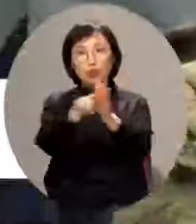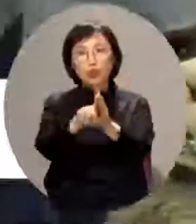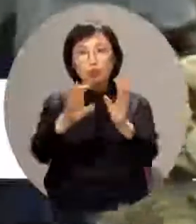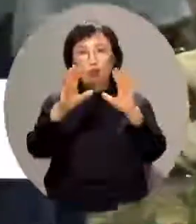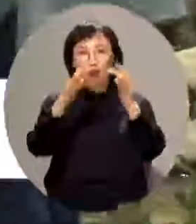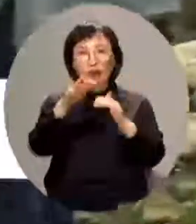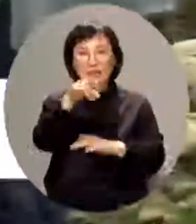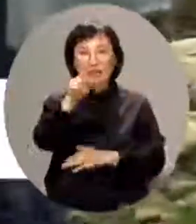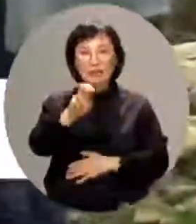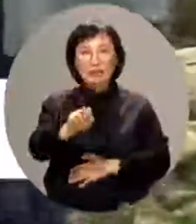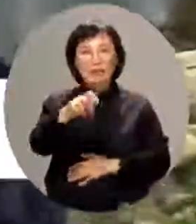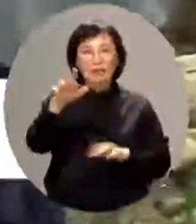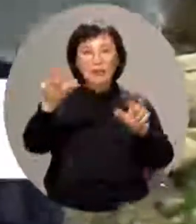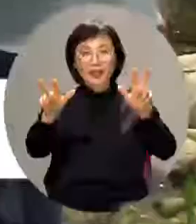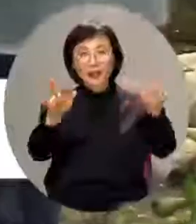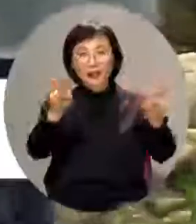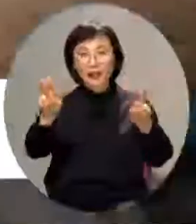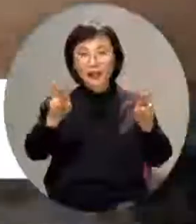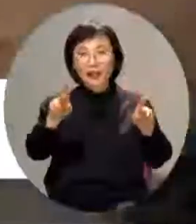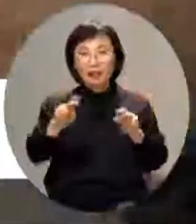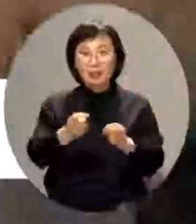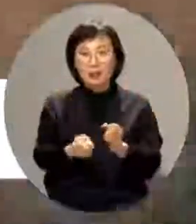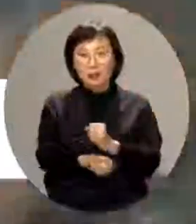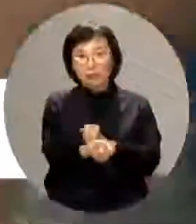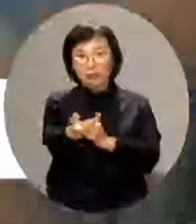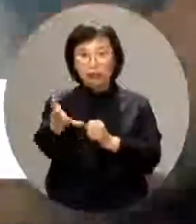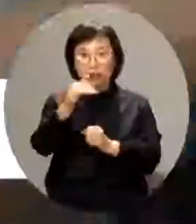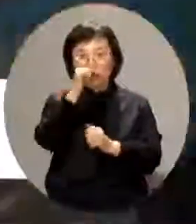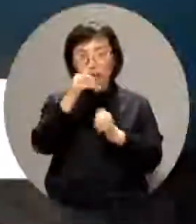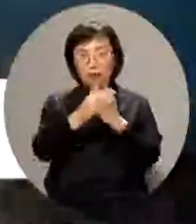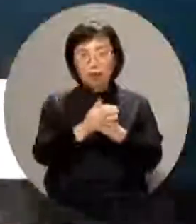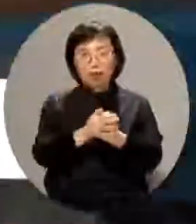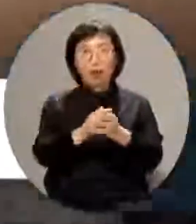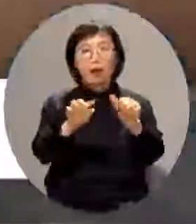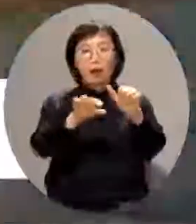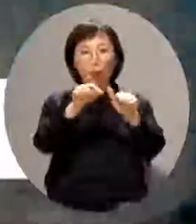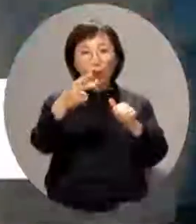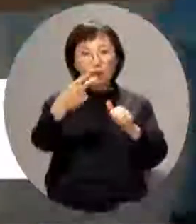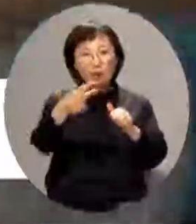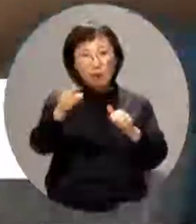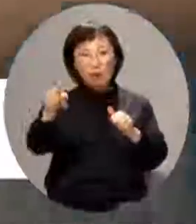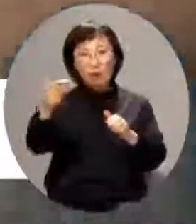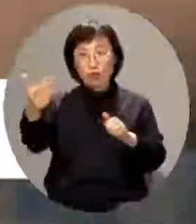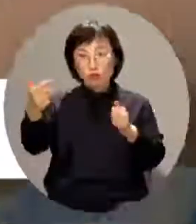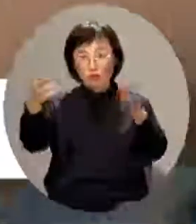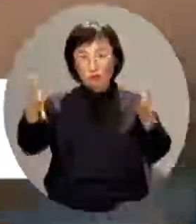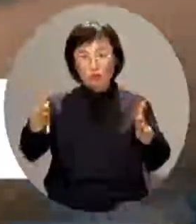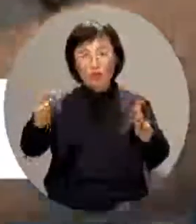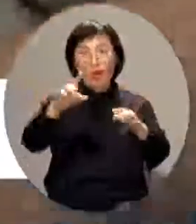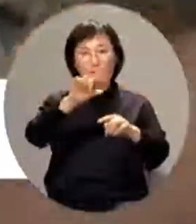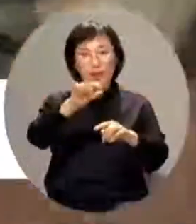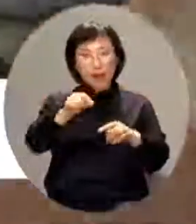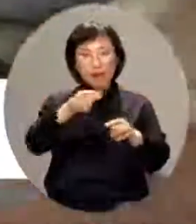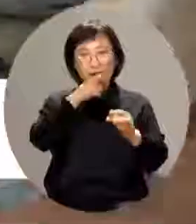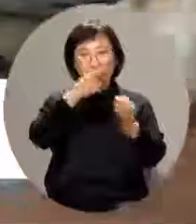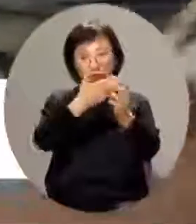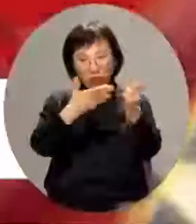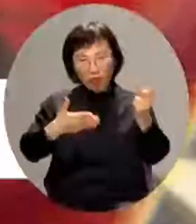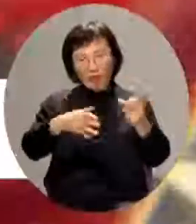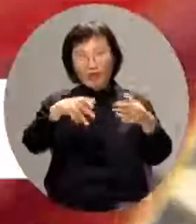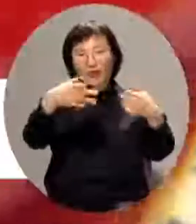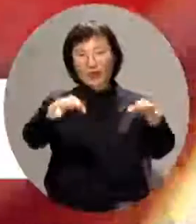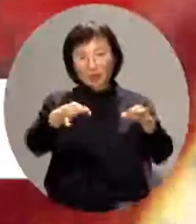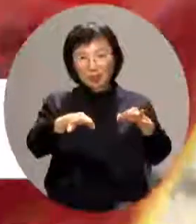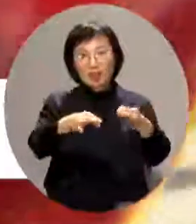참 개 18만 마리를 방 요합니다 연구소 를 다음달 2일과 유괴 익산 만경강 과 금강 김재원